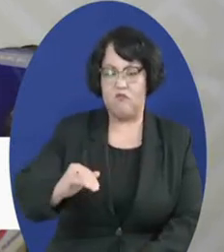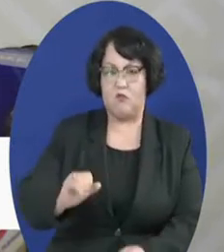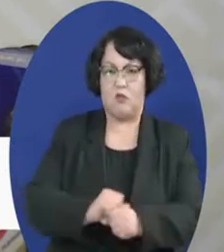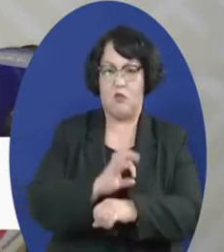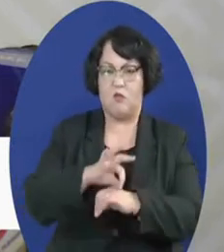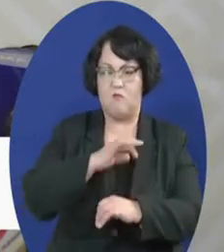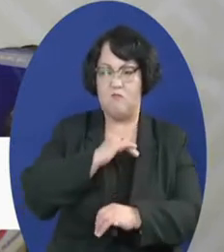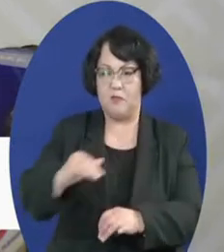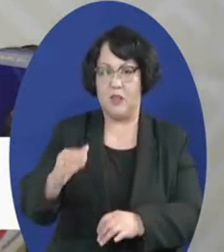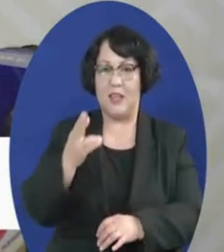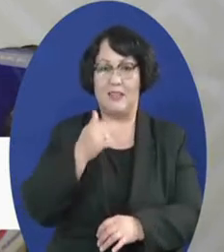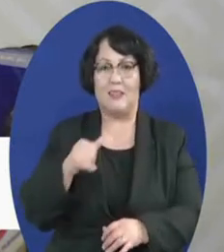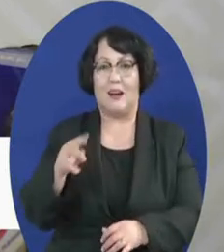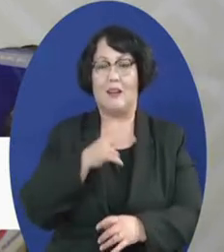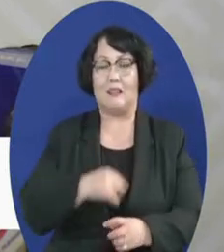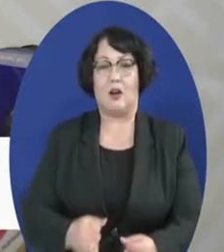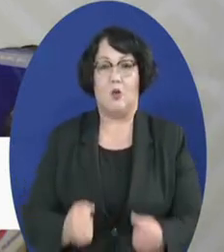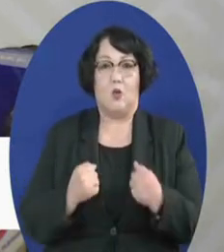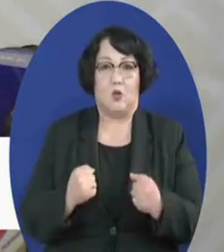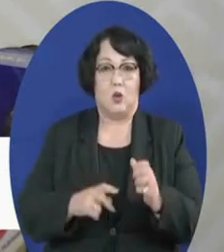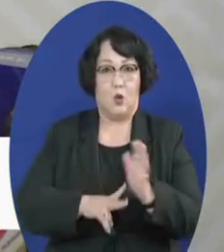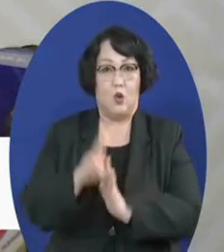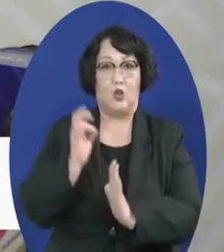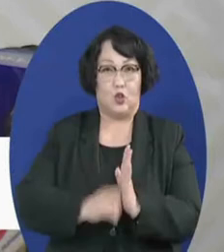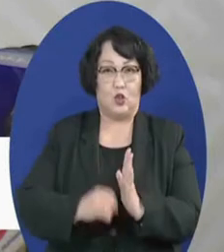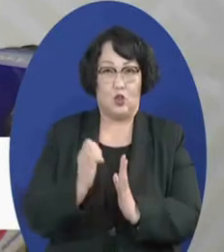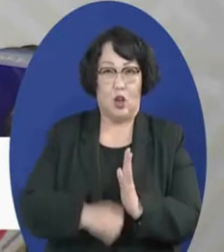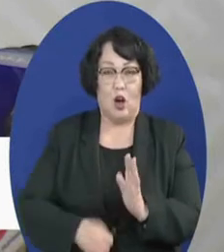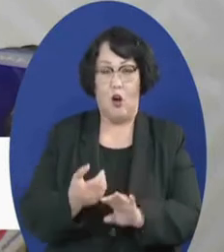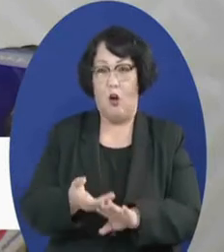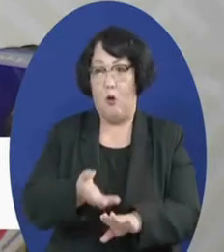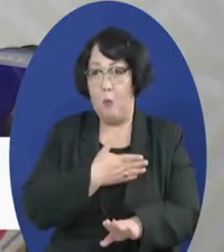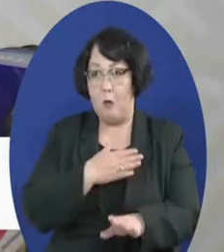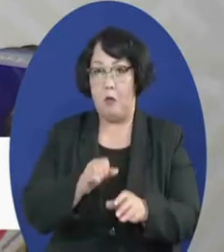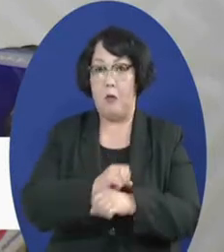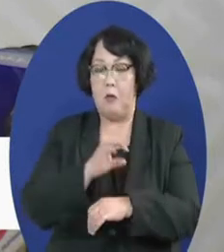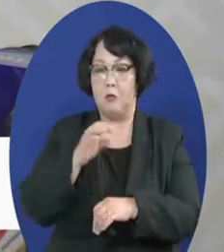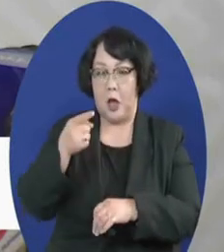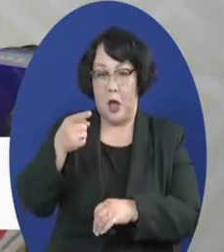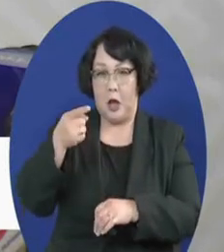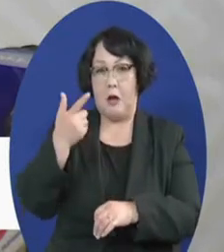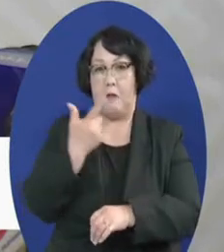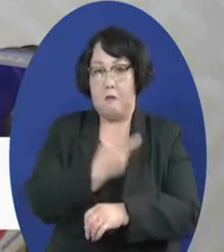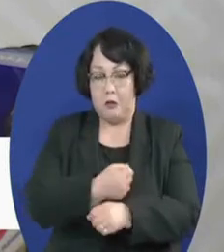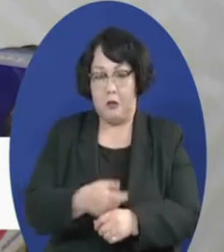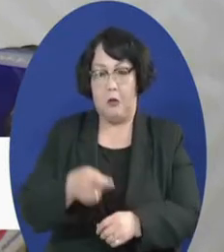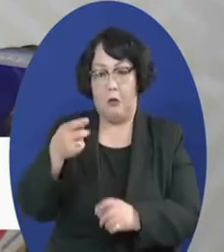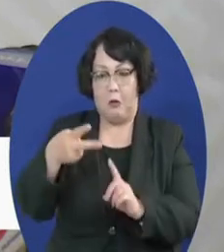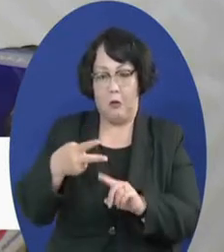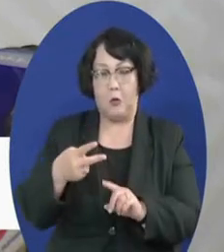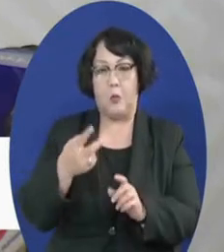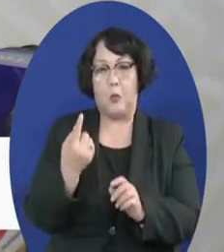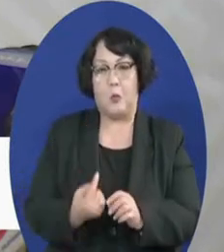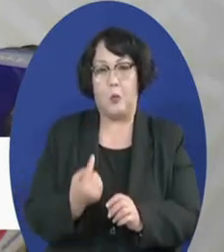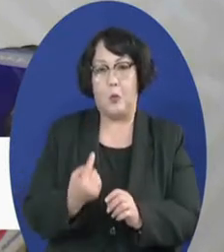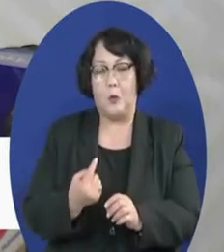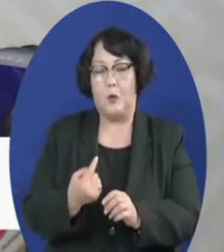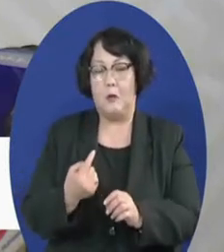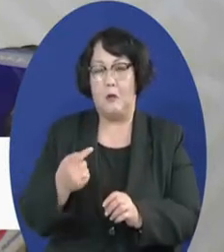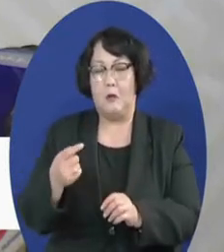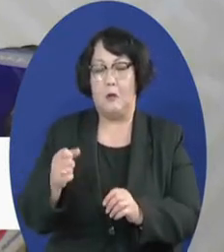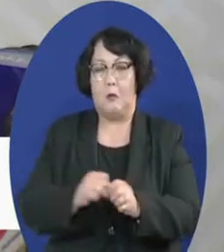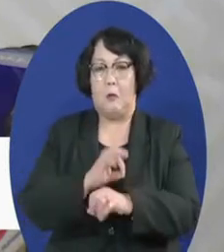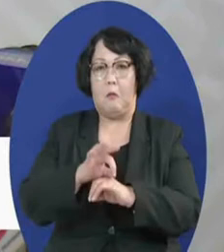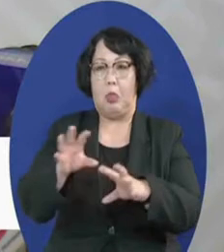учраас Тэрний наан янз бүрийн одоо халдвар авчин. Тэгэнгүүтээ нөгөө вакцин муу гэж мэдээл гарах үе. Вакцины чанарыг